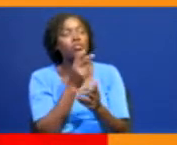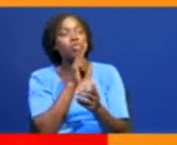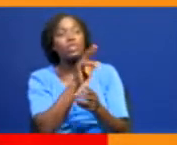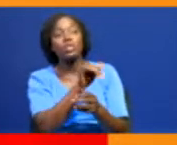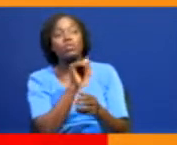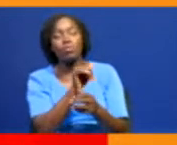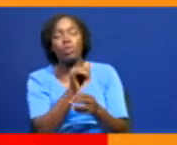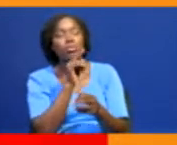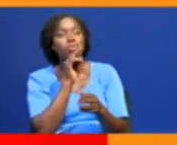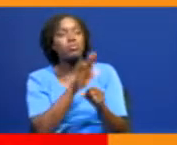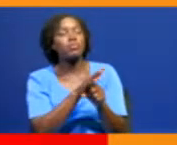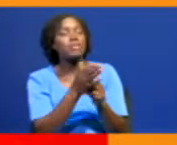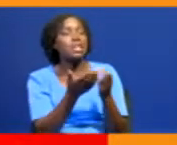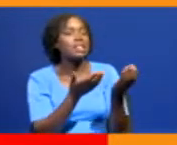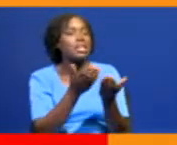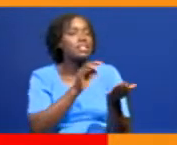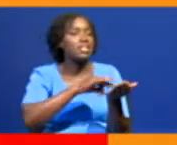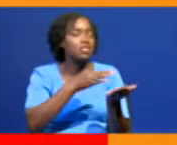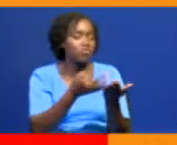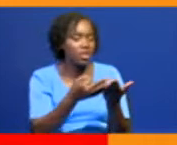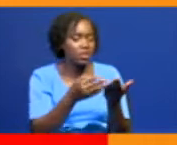na ile ahadi ya Hustlers Fund